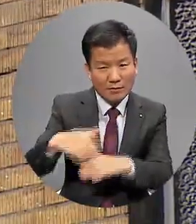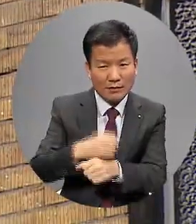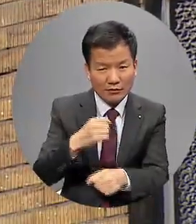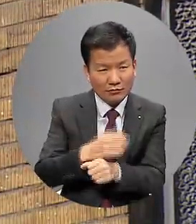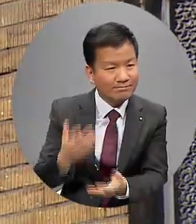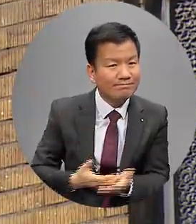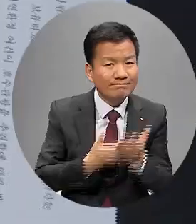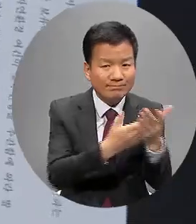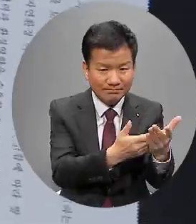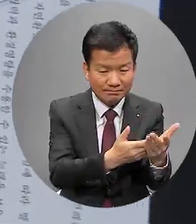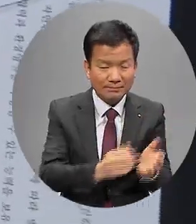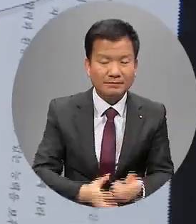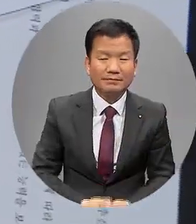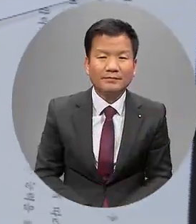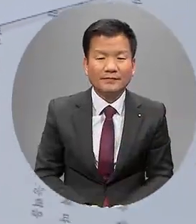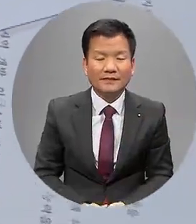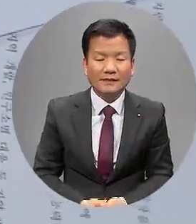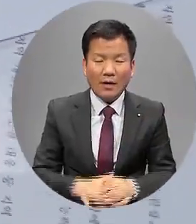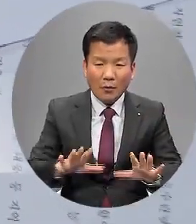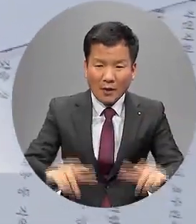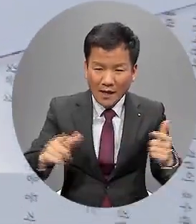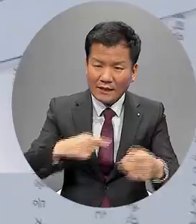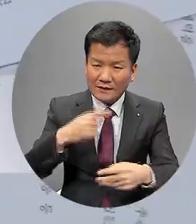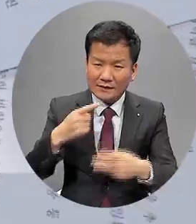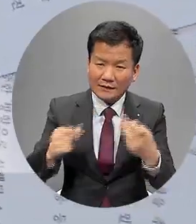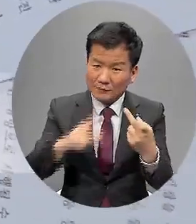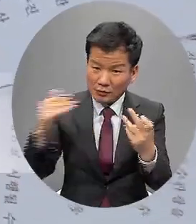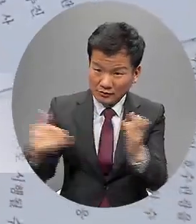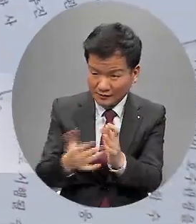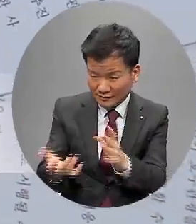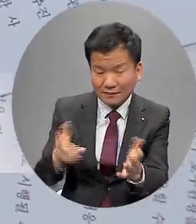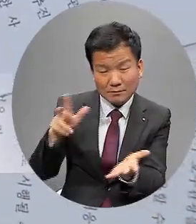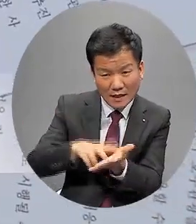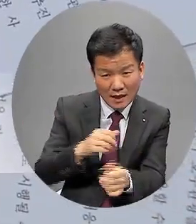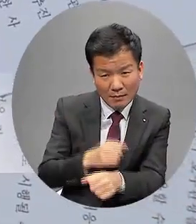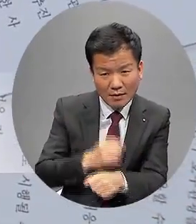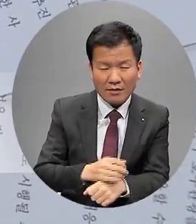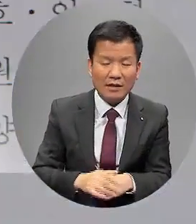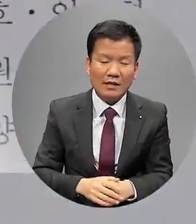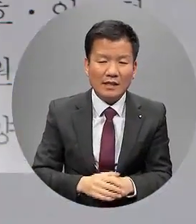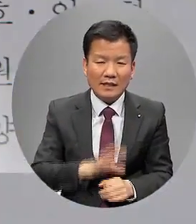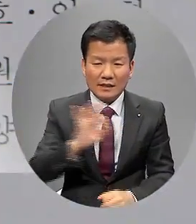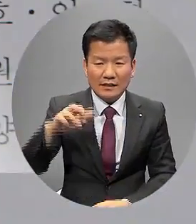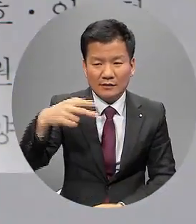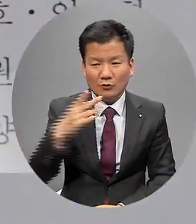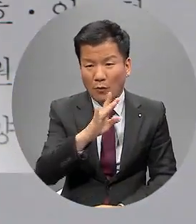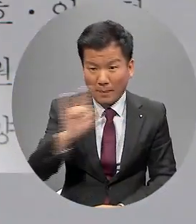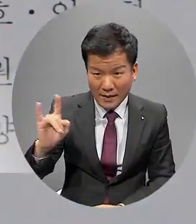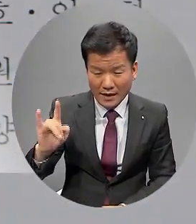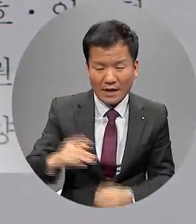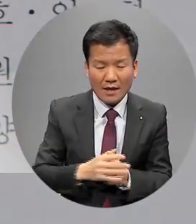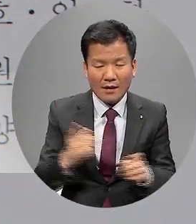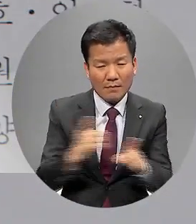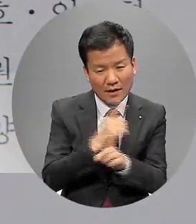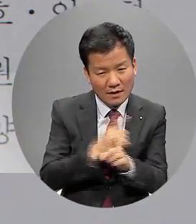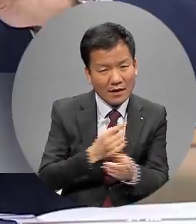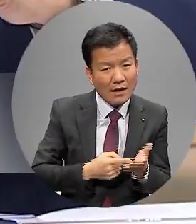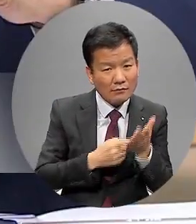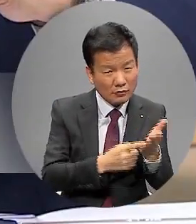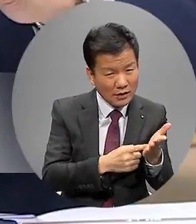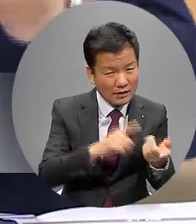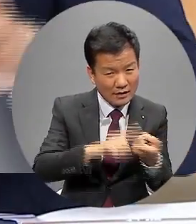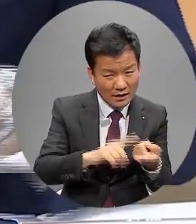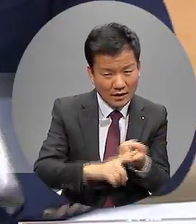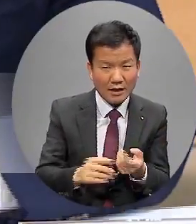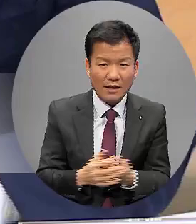제출해야 합니다 연내 계정을 서두르는 이유인데 여당에선 이종배 의원이 자체 개정안을 먼저 낸 것을